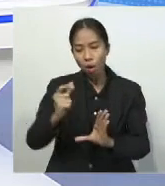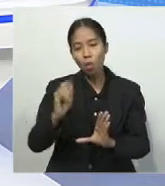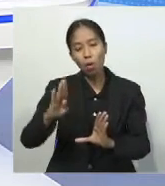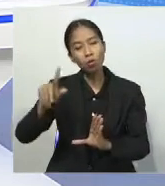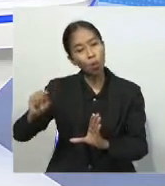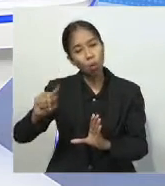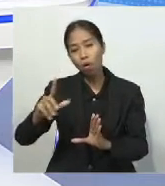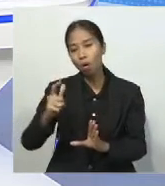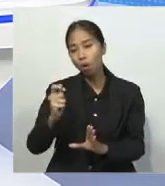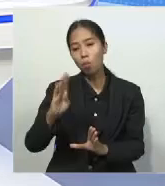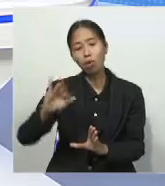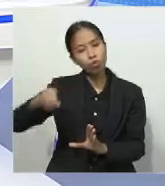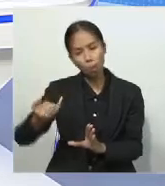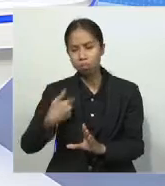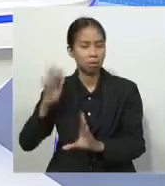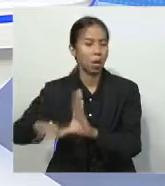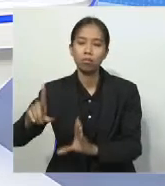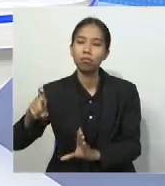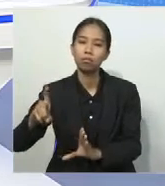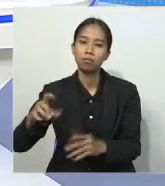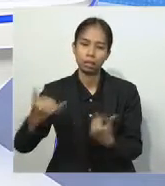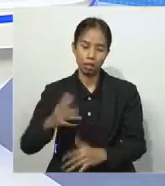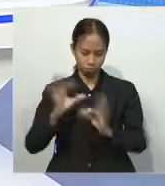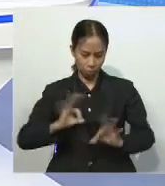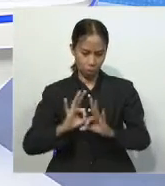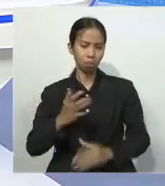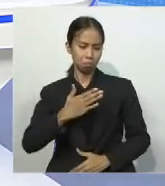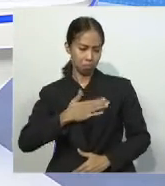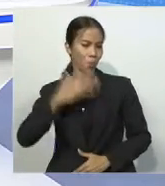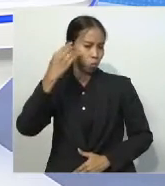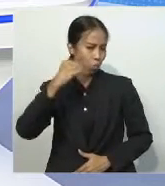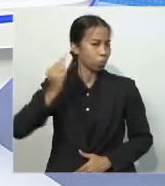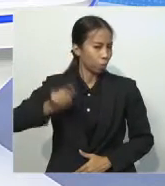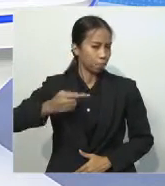เป็นไม่ได้นะ ดิฉันใช้สิทธิ์ดิฉันไม่ใช้สิทธิ์เลือกตั้งทุกครั้ง นี่นะคะเป็น